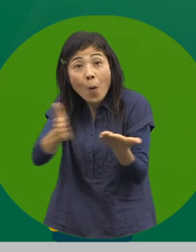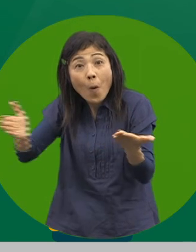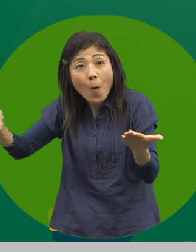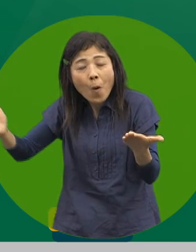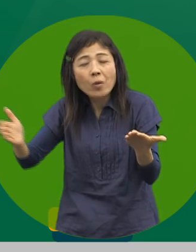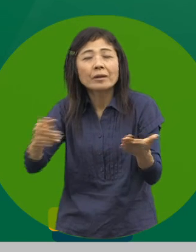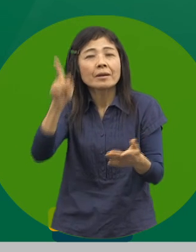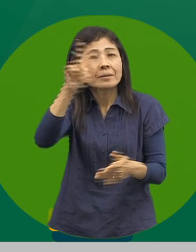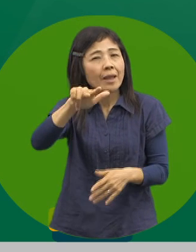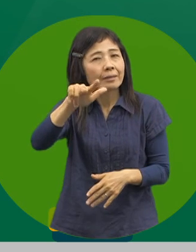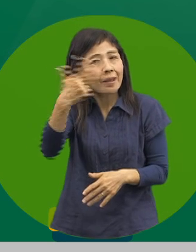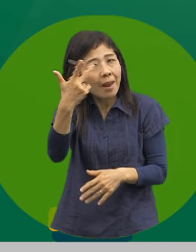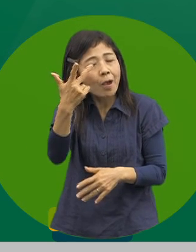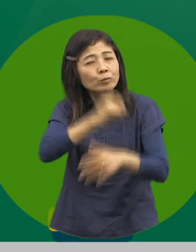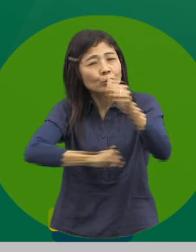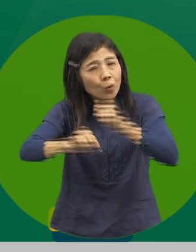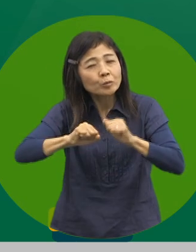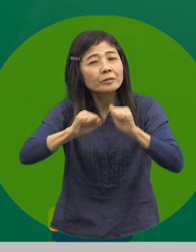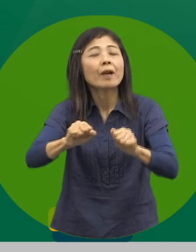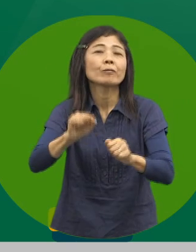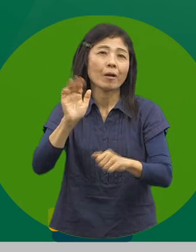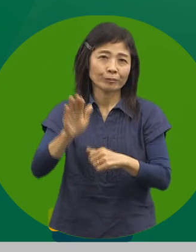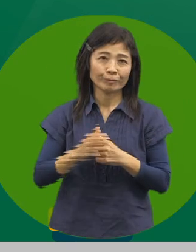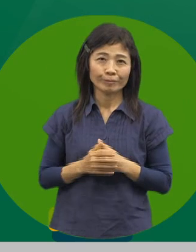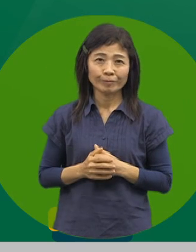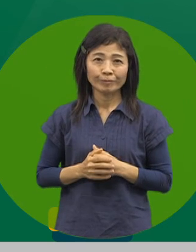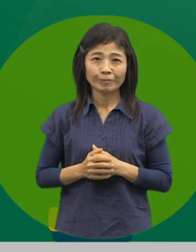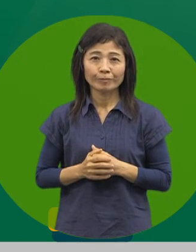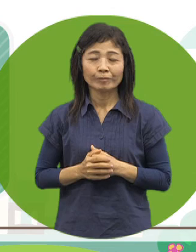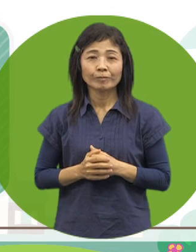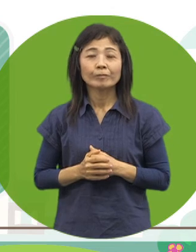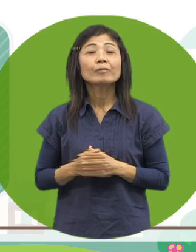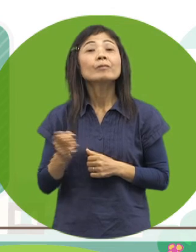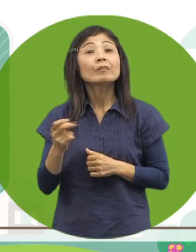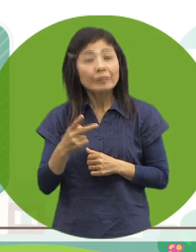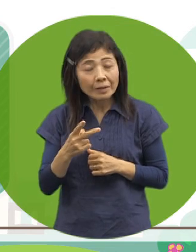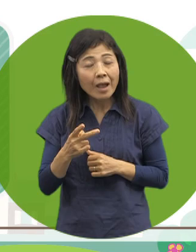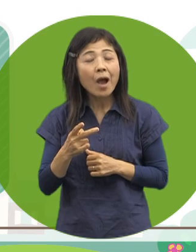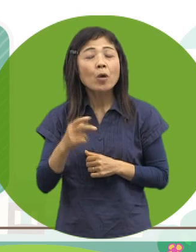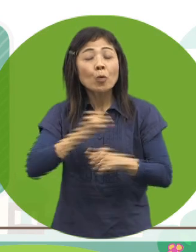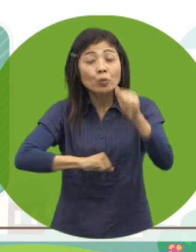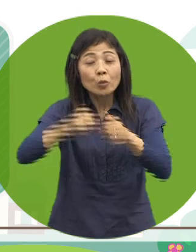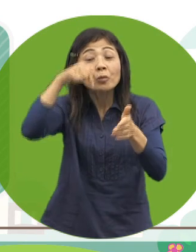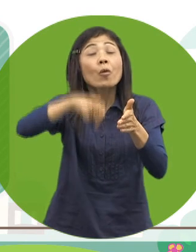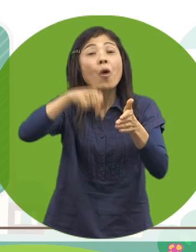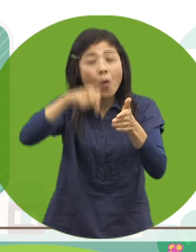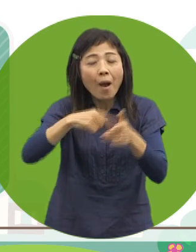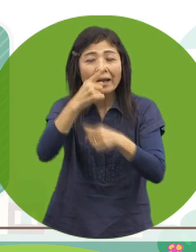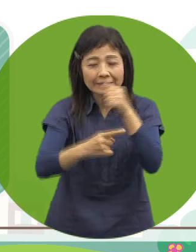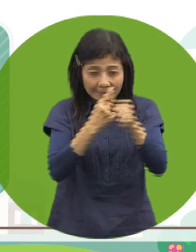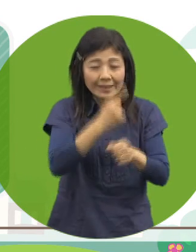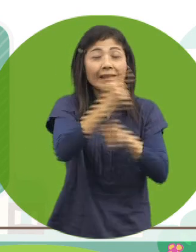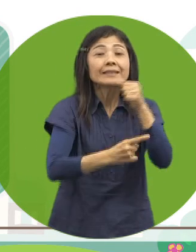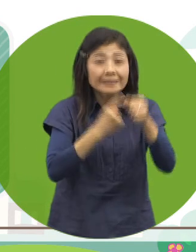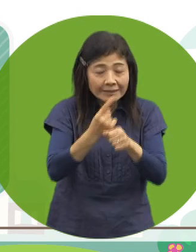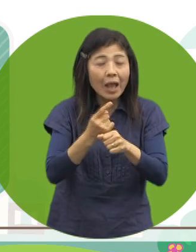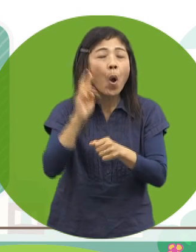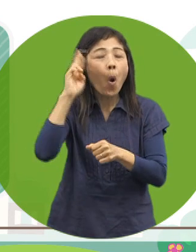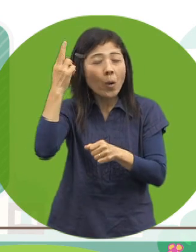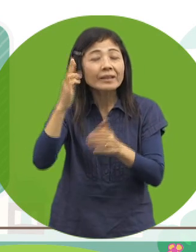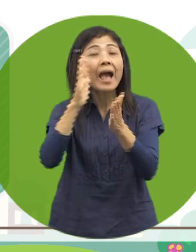でおよそ1700の取り組みを実施しています。そしてこれらの取り組みは年度ごとに沖縄